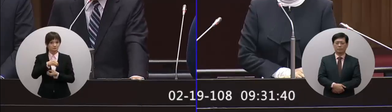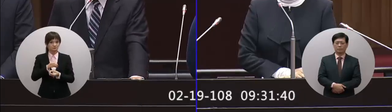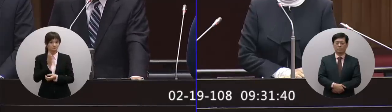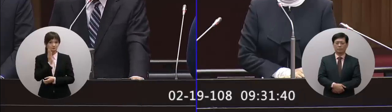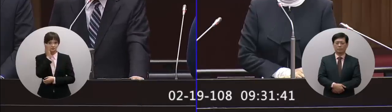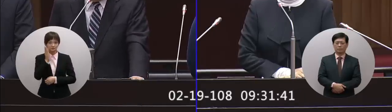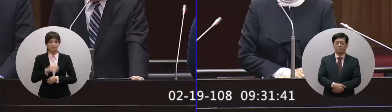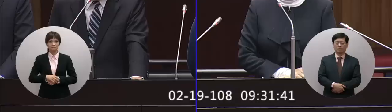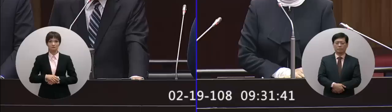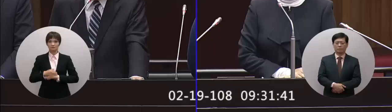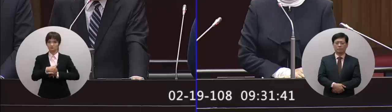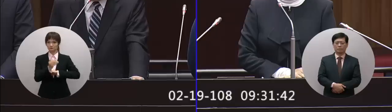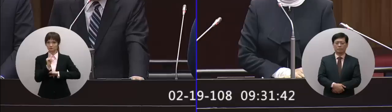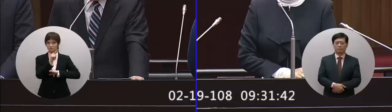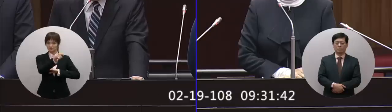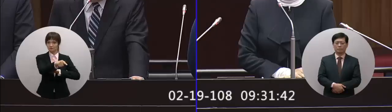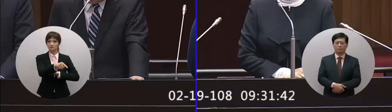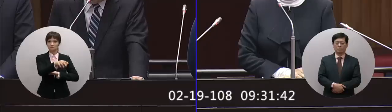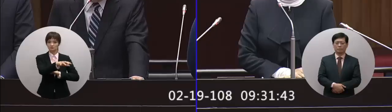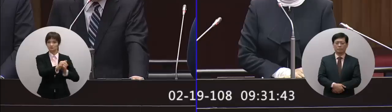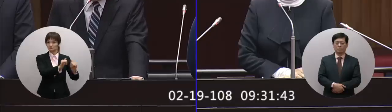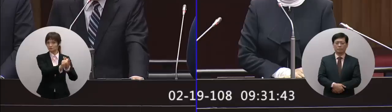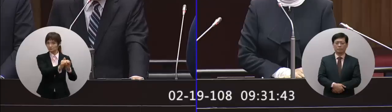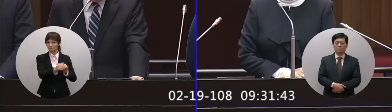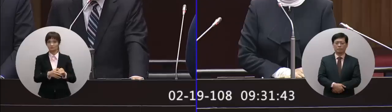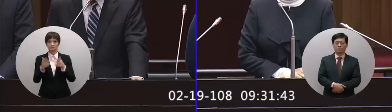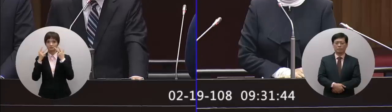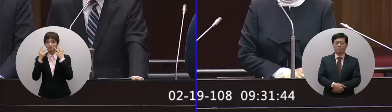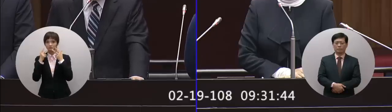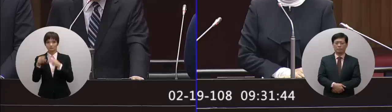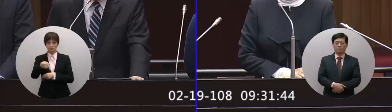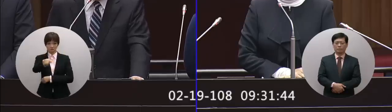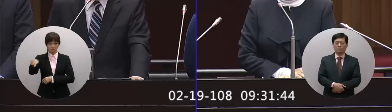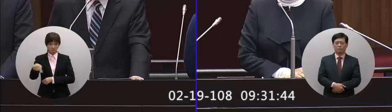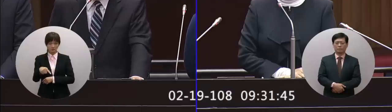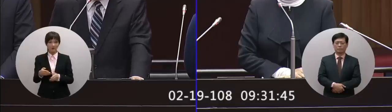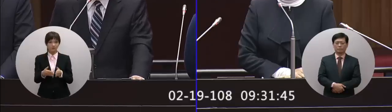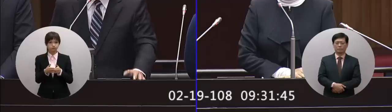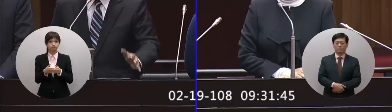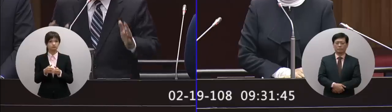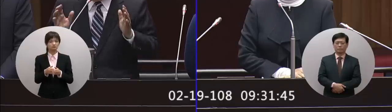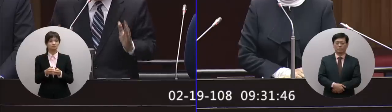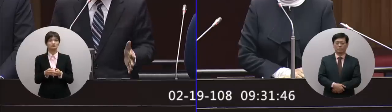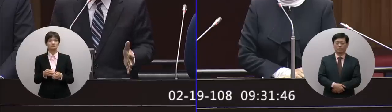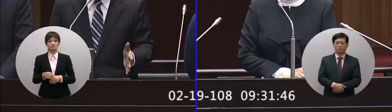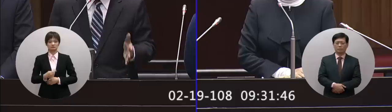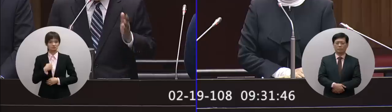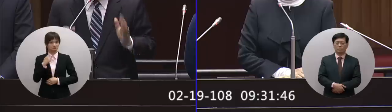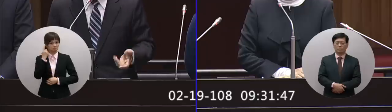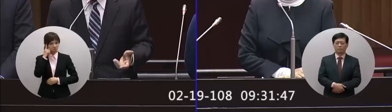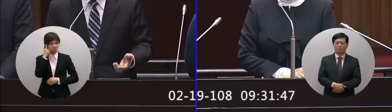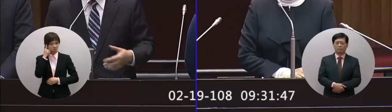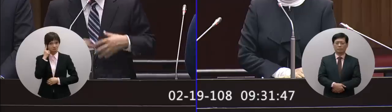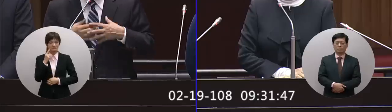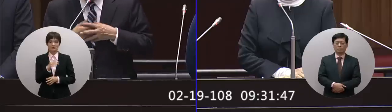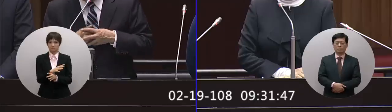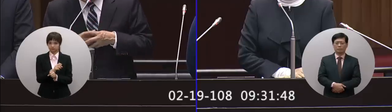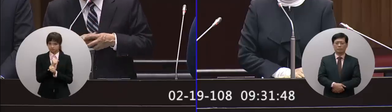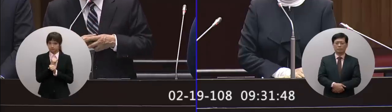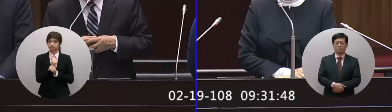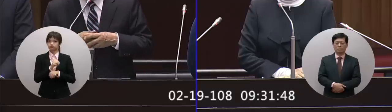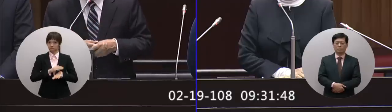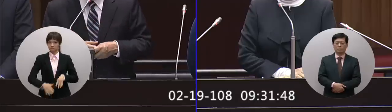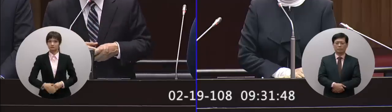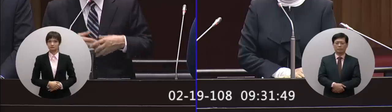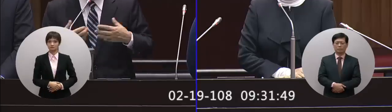的民众，对于原住民族的需要，我都觉得应该我们在注意上多注意，在